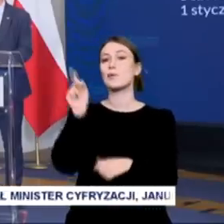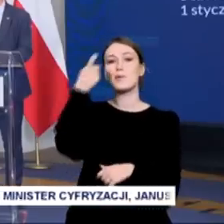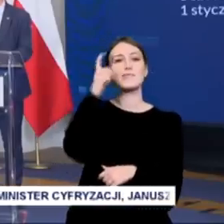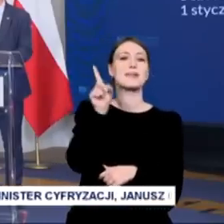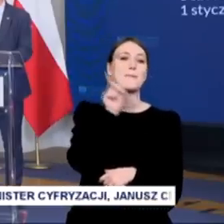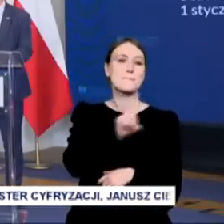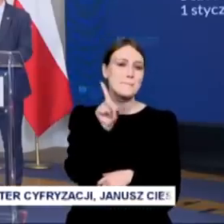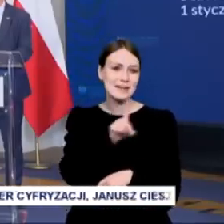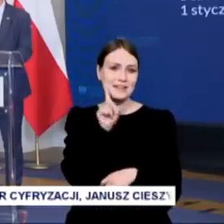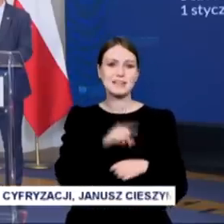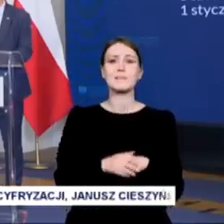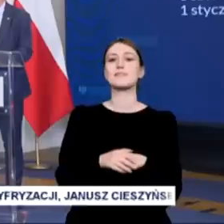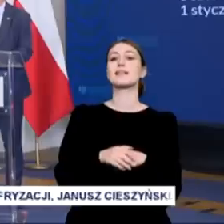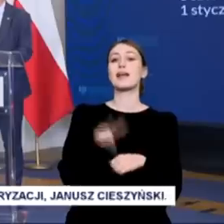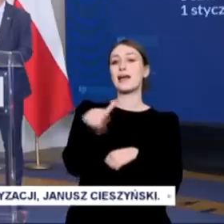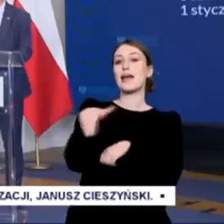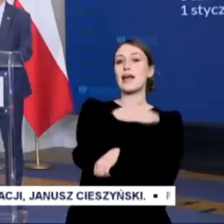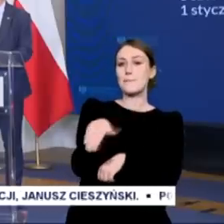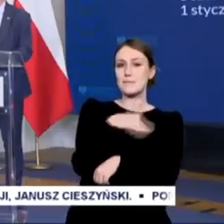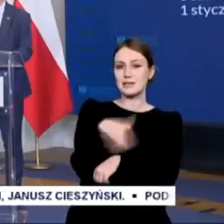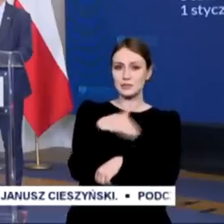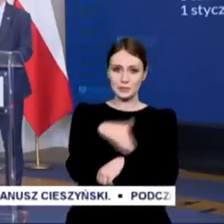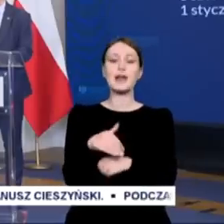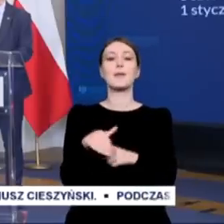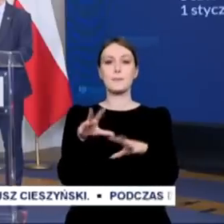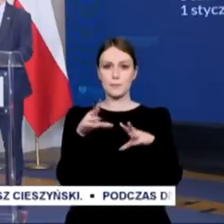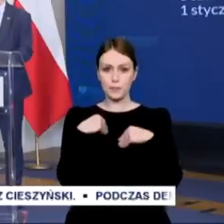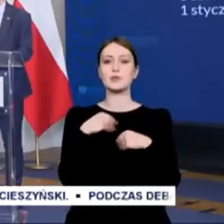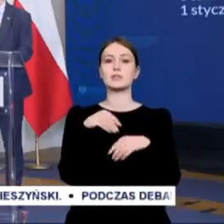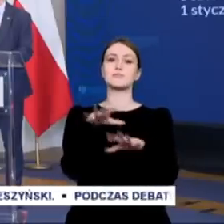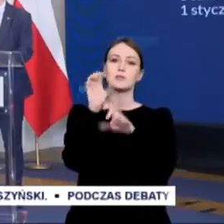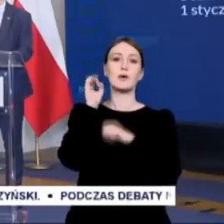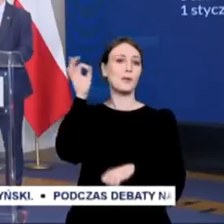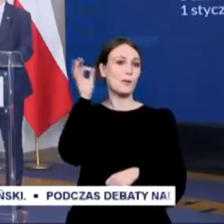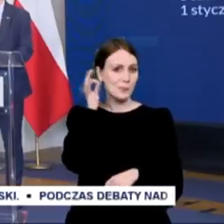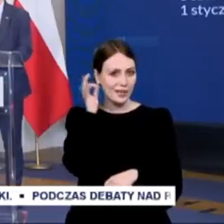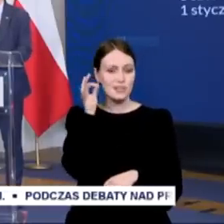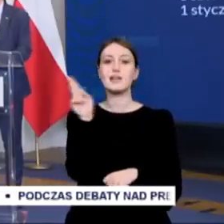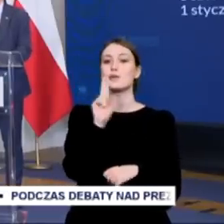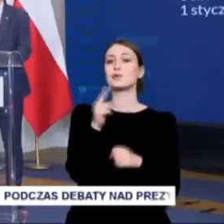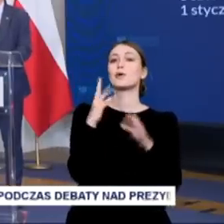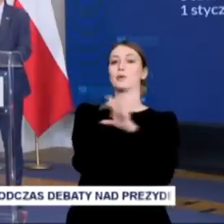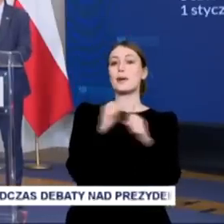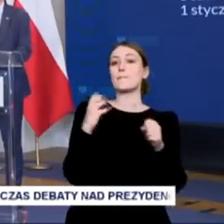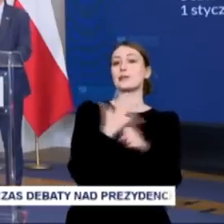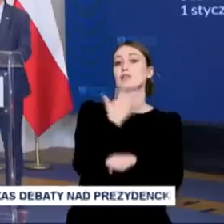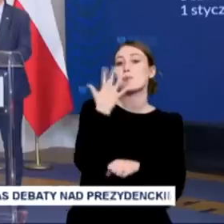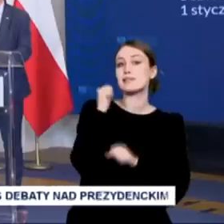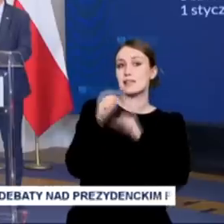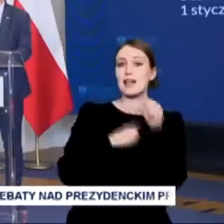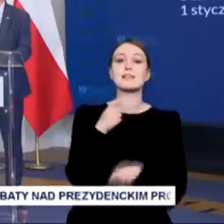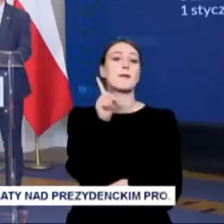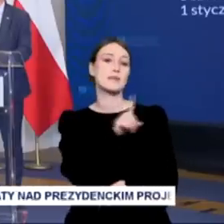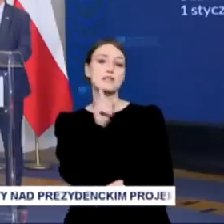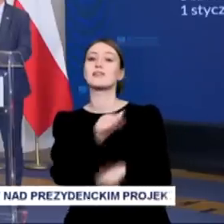mężczyźni. Emeryturę pomostową mogą pobierać kobiety, które ukończyły 55 lat,